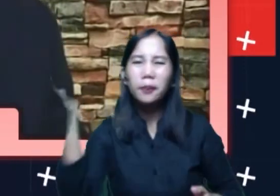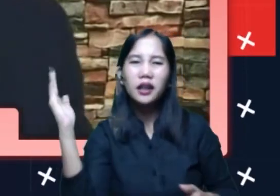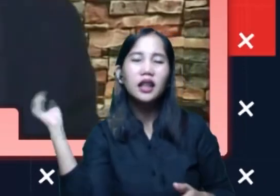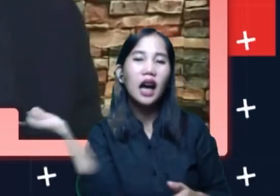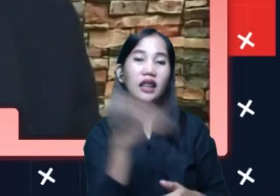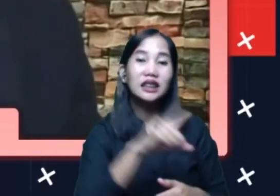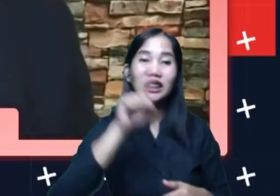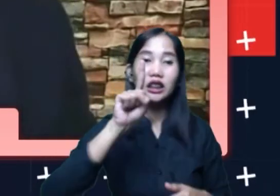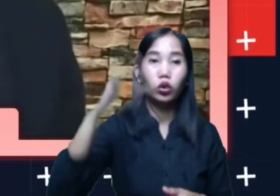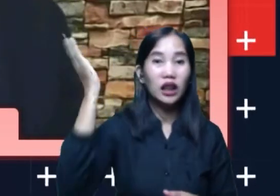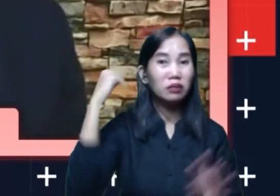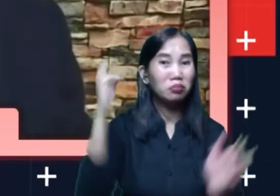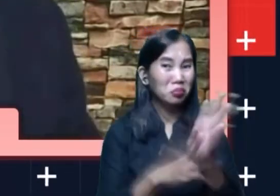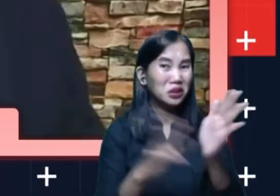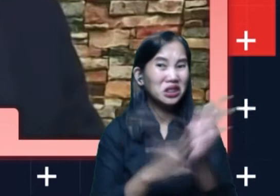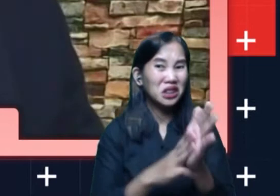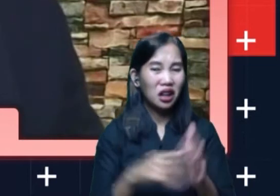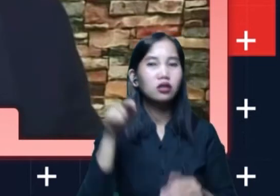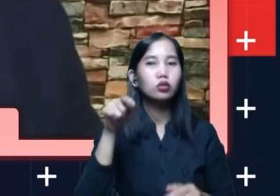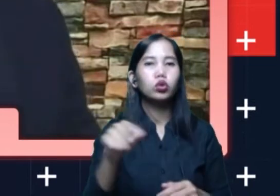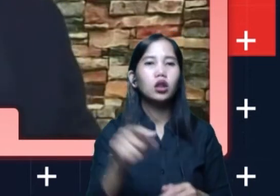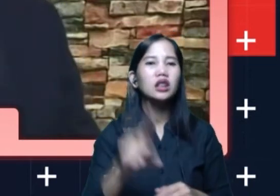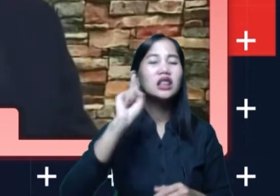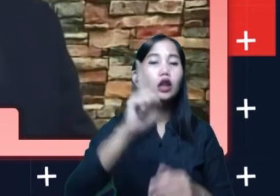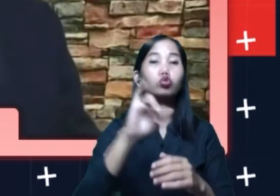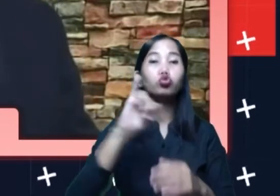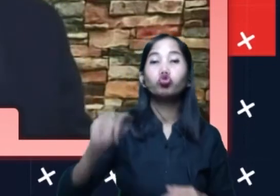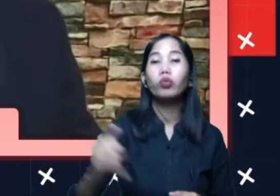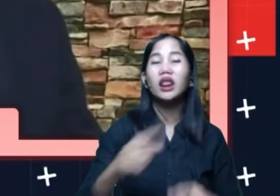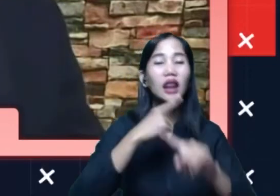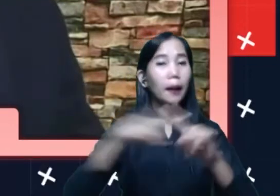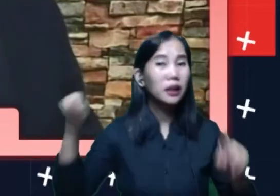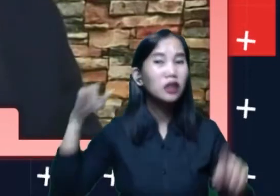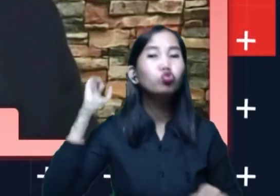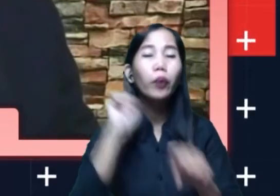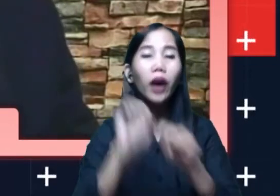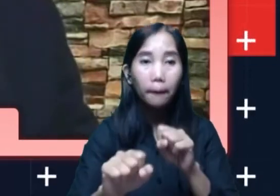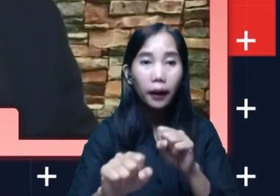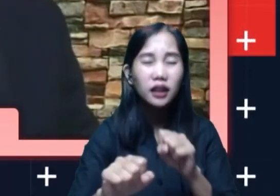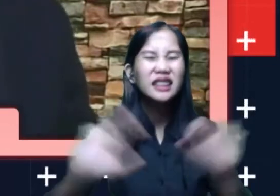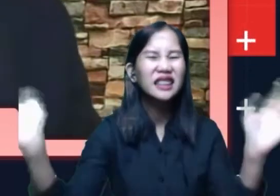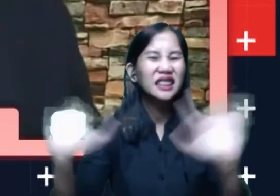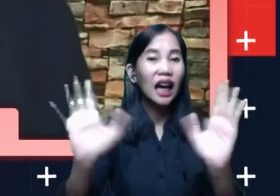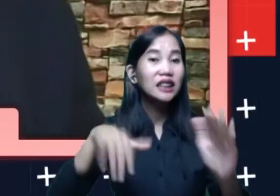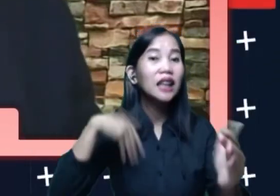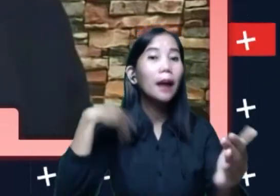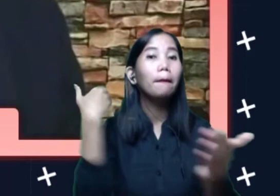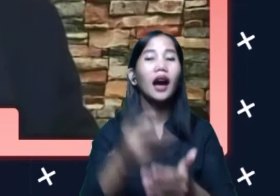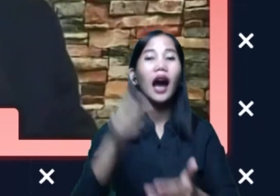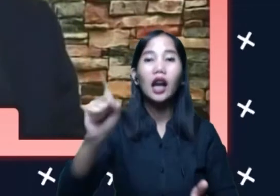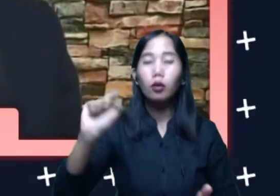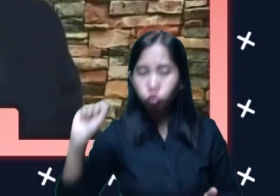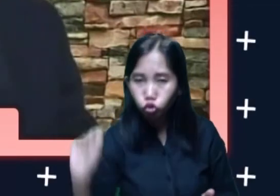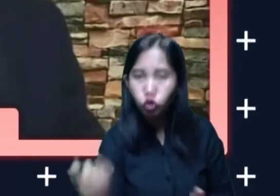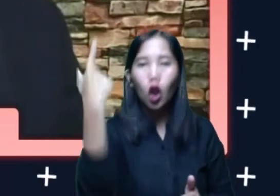itu tetap satu di dalam ikatan Kristus yang adalah tubuh atau kepala dari tubuh